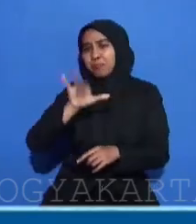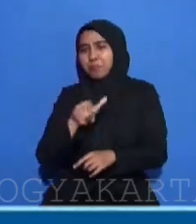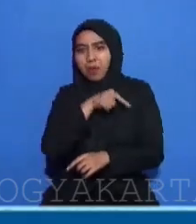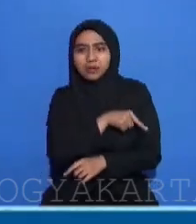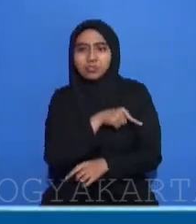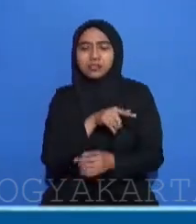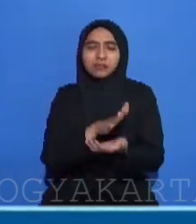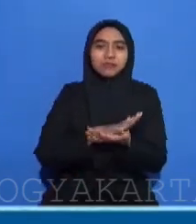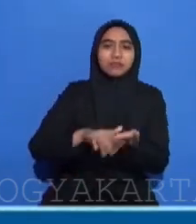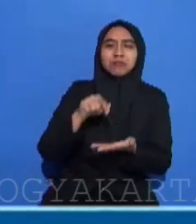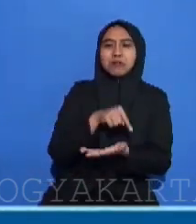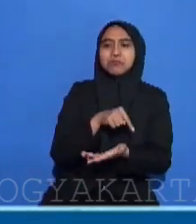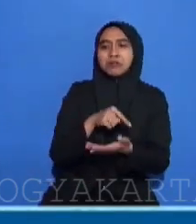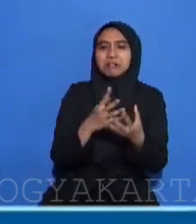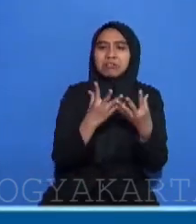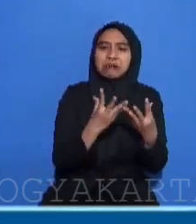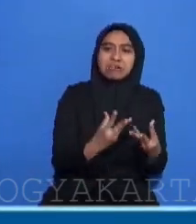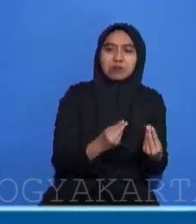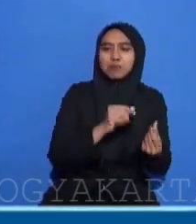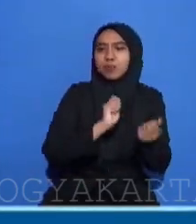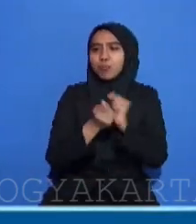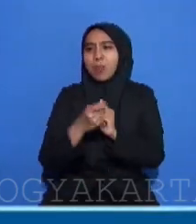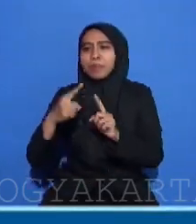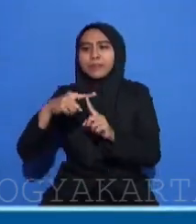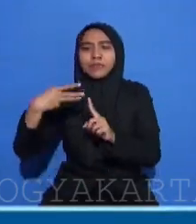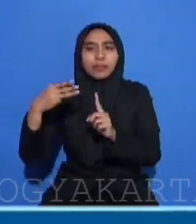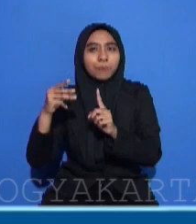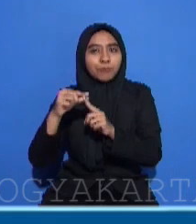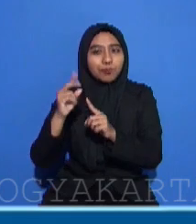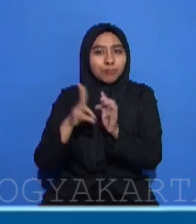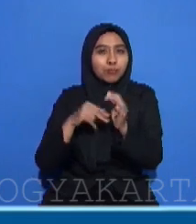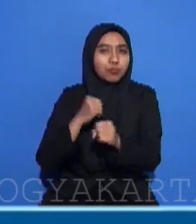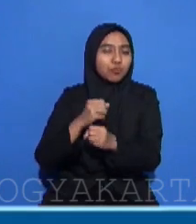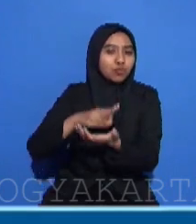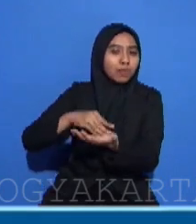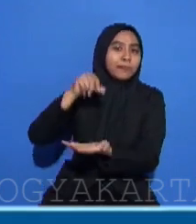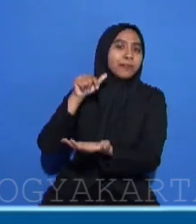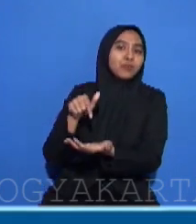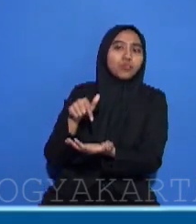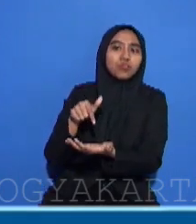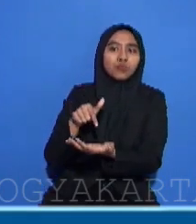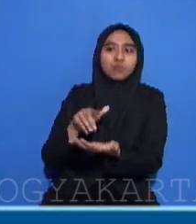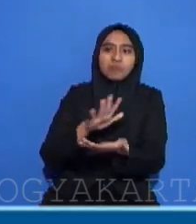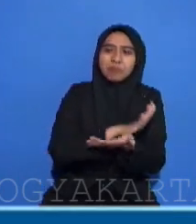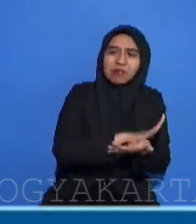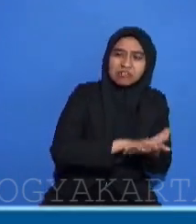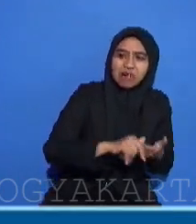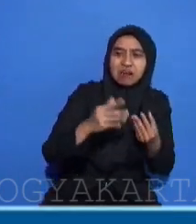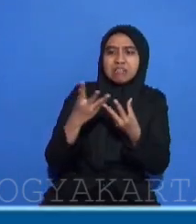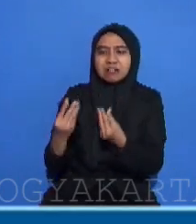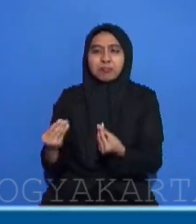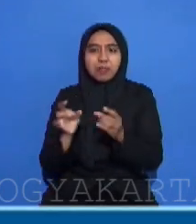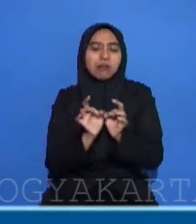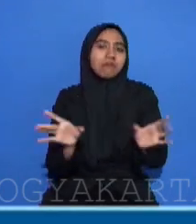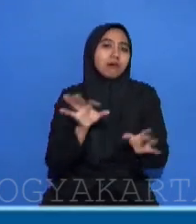sagetipun garing agen kata dosaken klepung manut panaliten kandhutan kelor Teles Lan garing menika beto-beto kelor